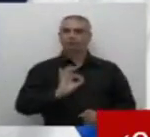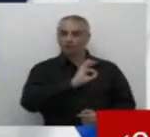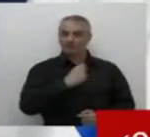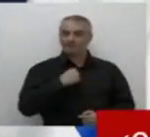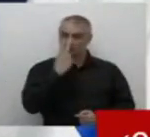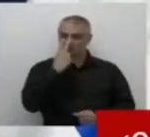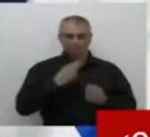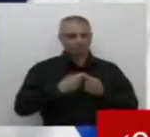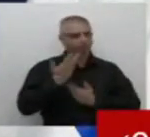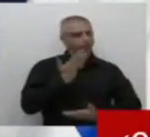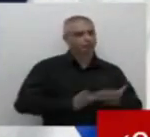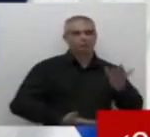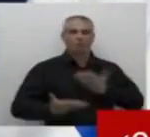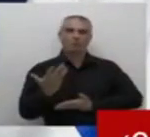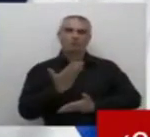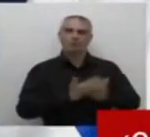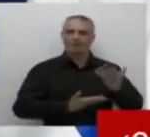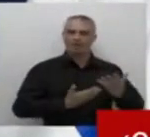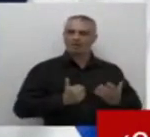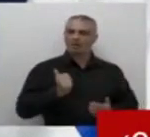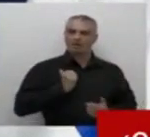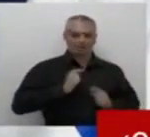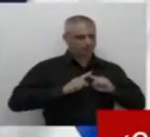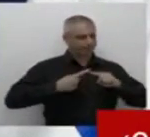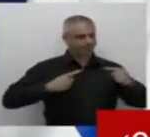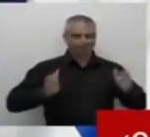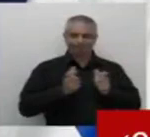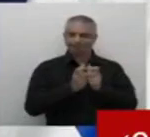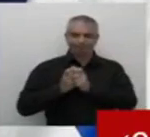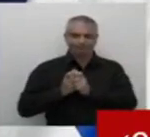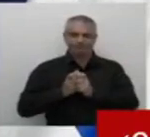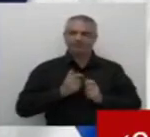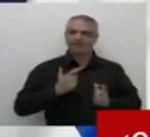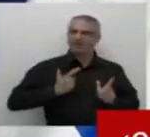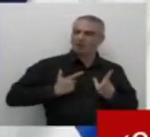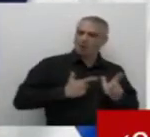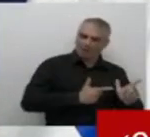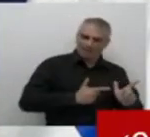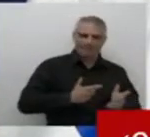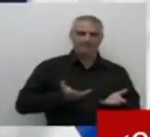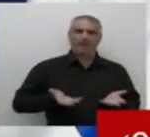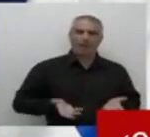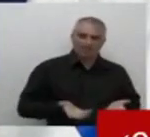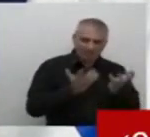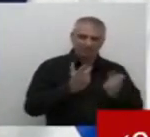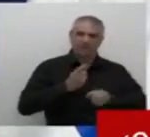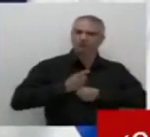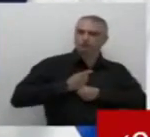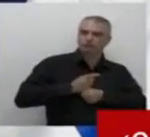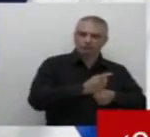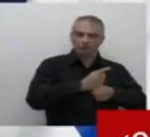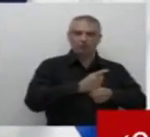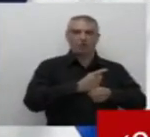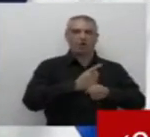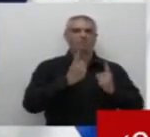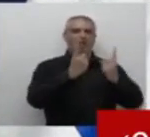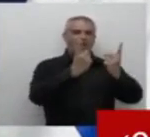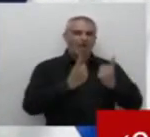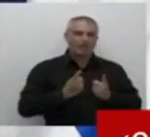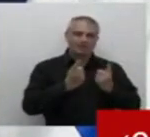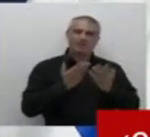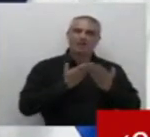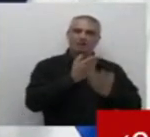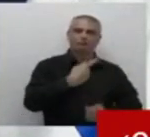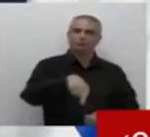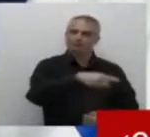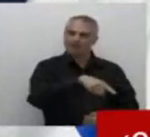والقوه واعمالهم التنسيق الكبير بين قوات المشا والهندسه والمدرعات